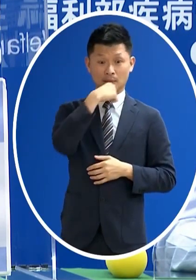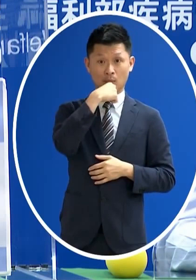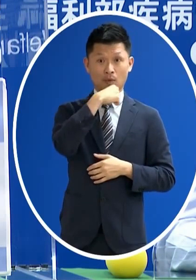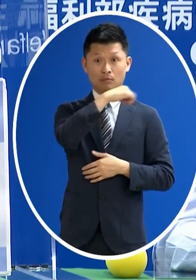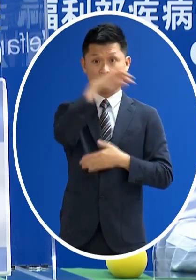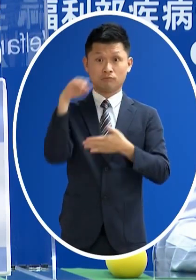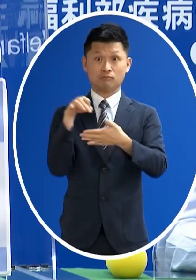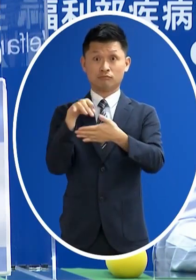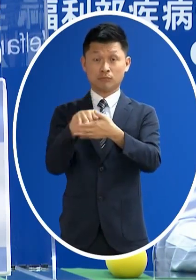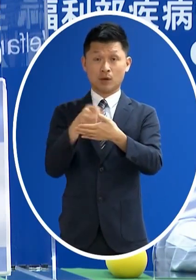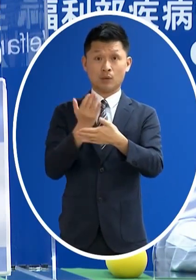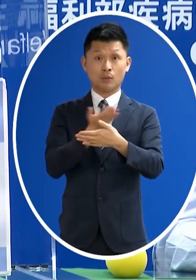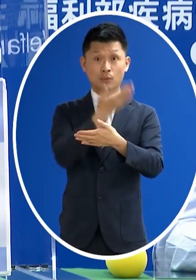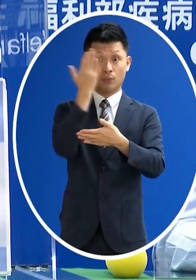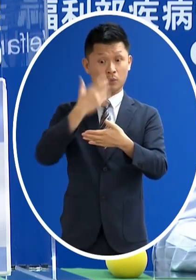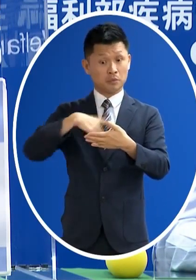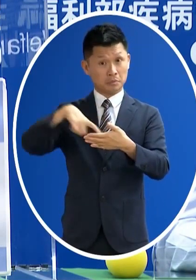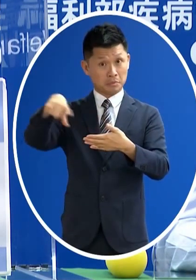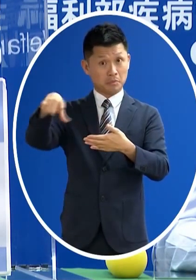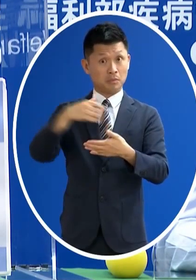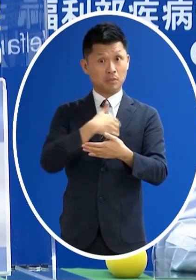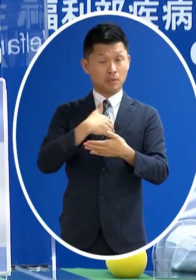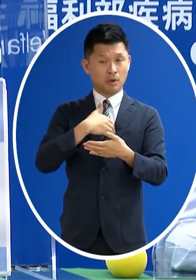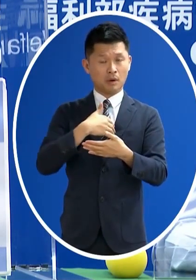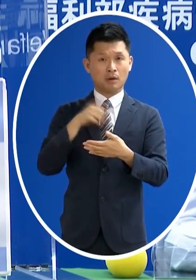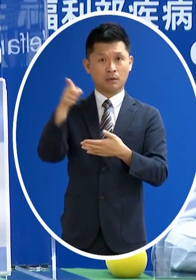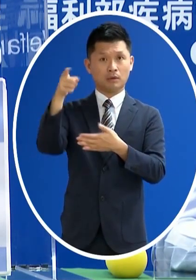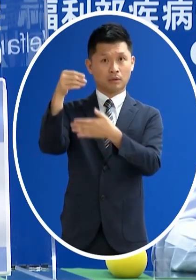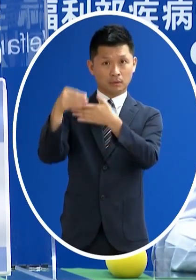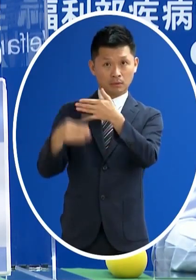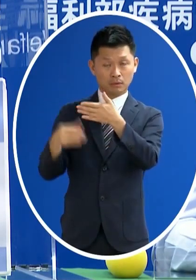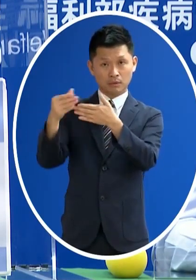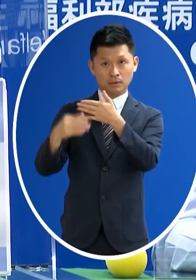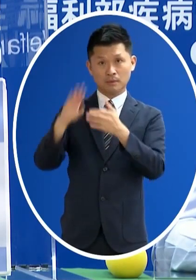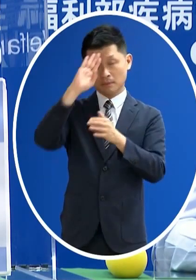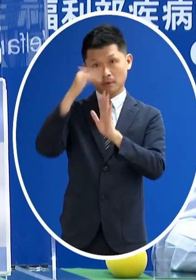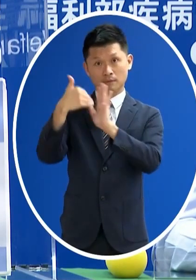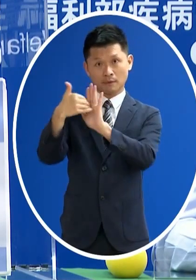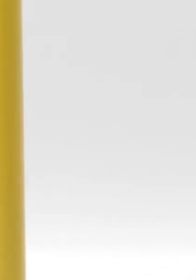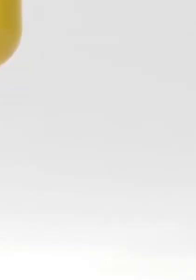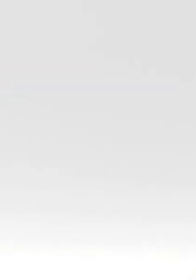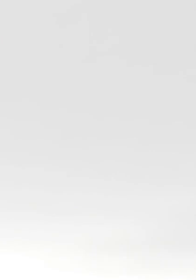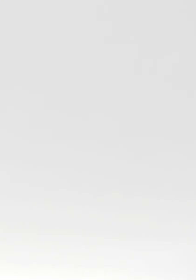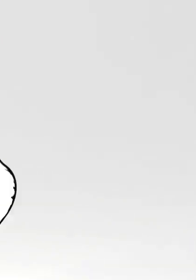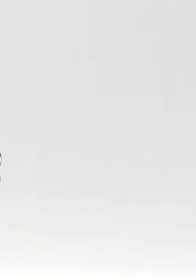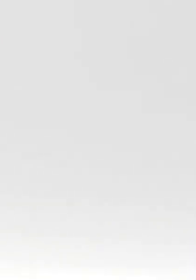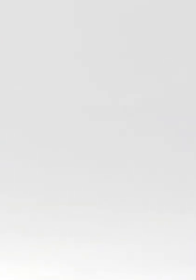泡里面，那我们还是要严格的遵守好他们相关的防疫的规定。